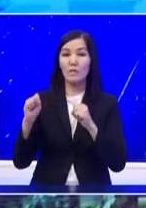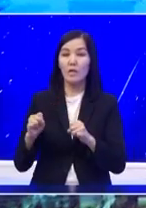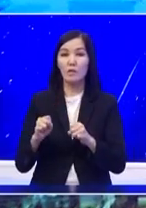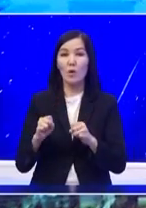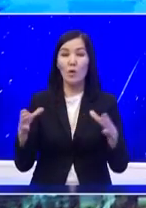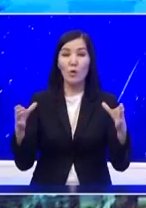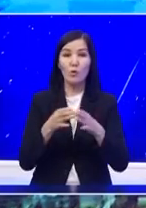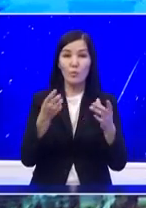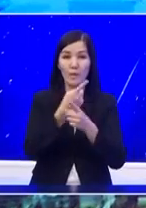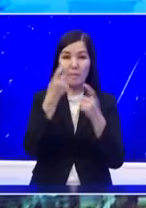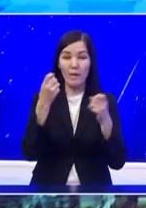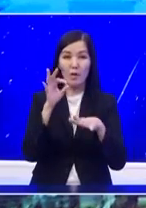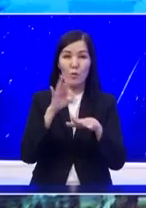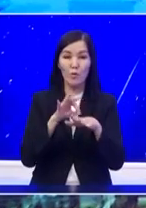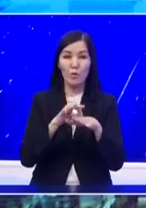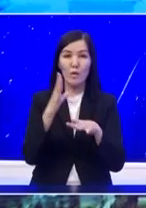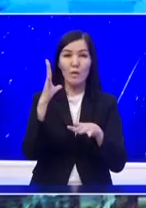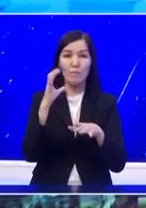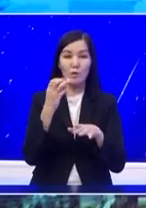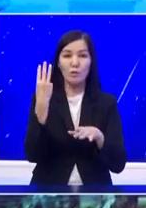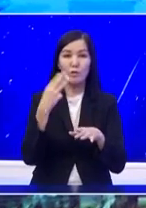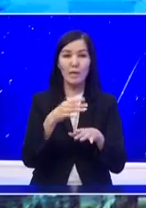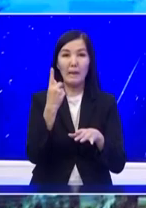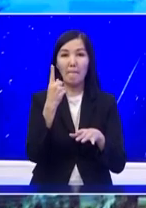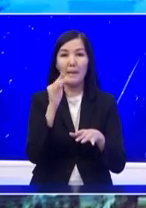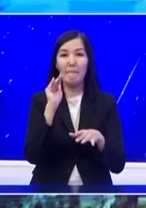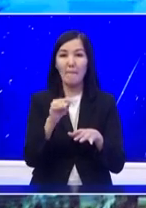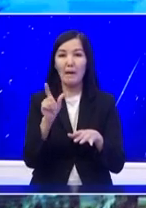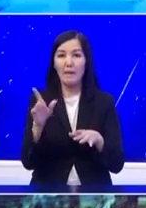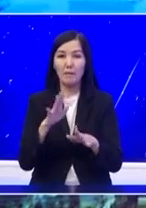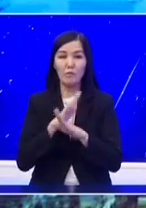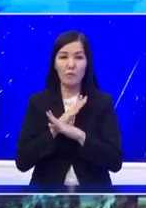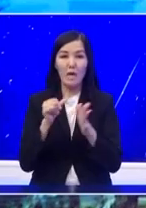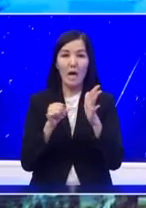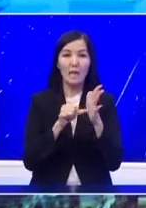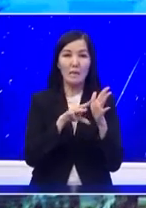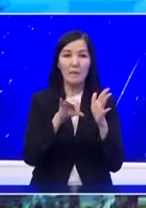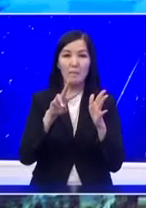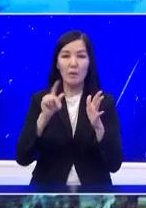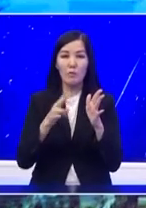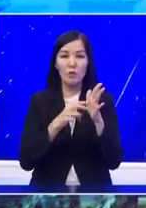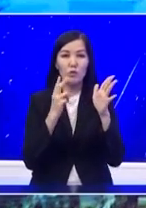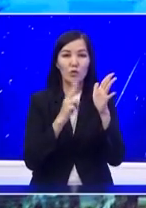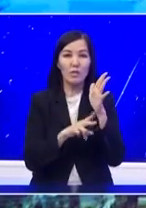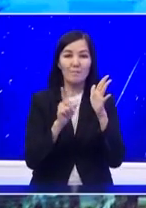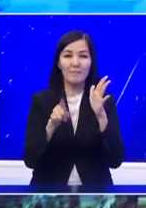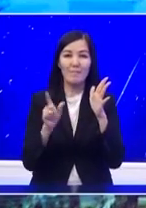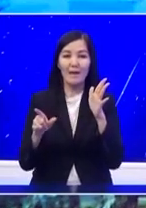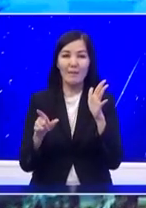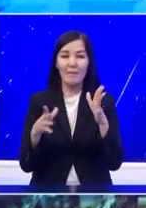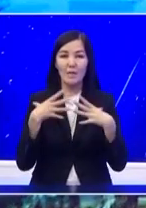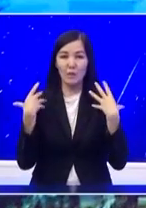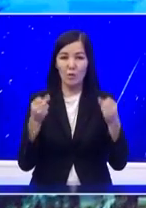ұйымының мәліметіне сүйенсек, індеттен 541 мың адам көз жұмған. Дәрігерлер 6 миллион 770 мың науқасты айықтырып